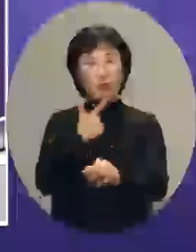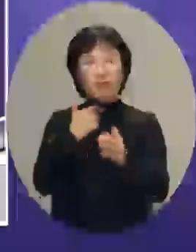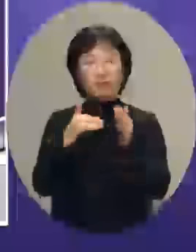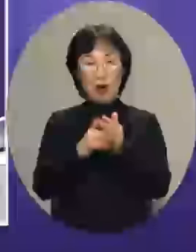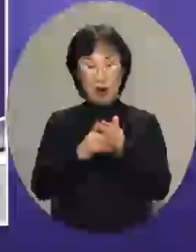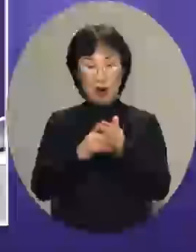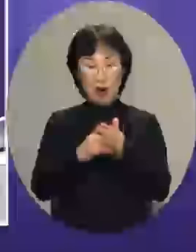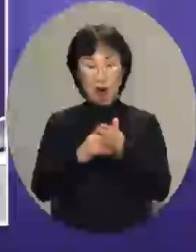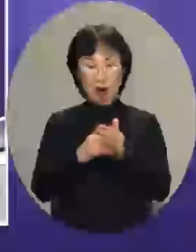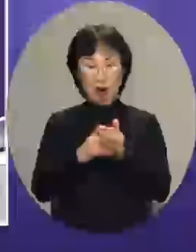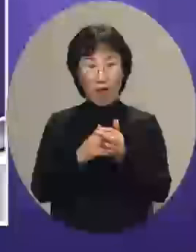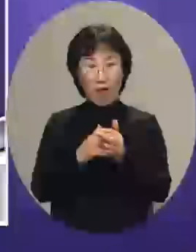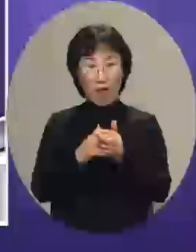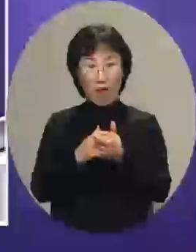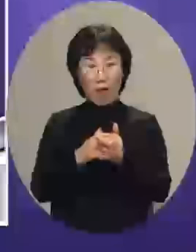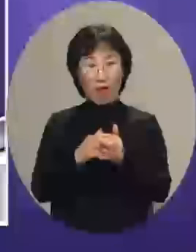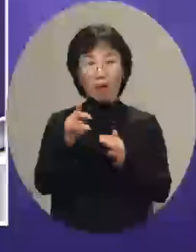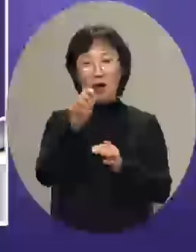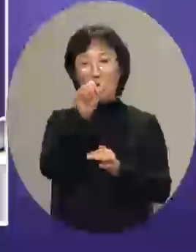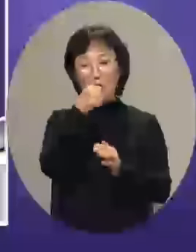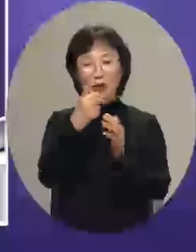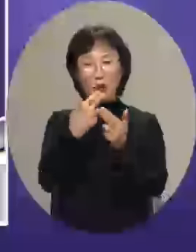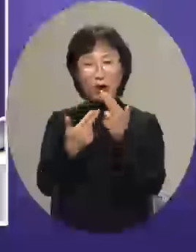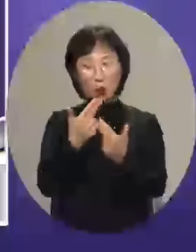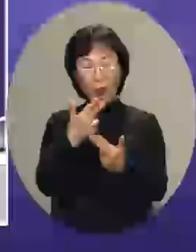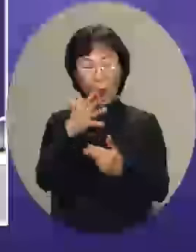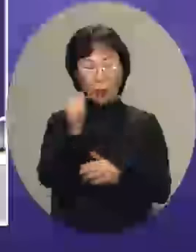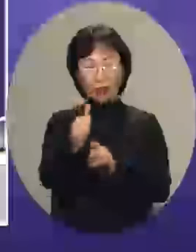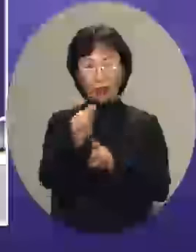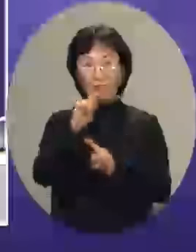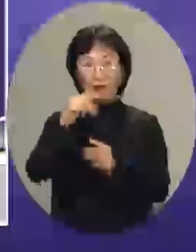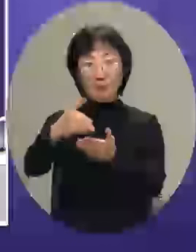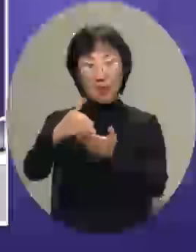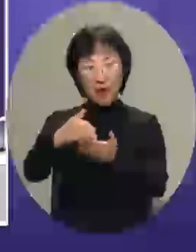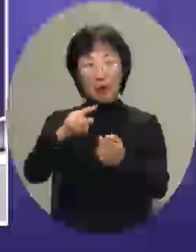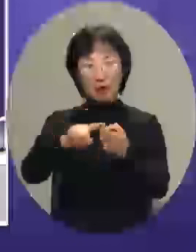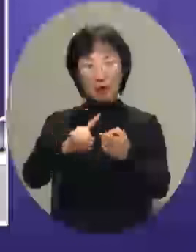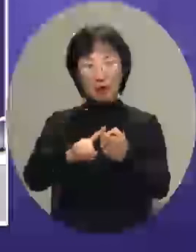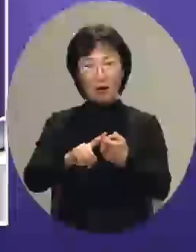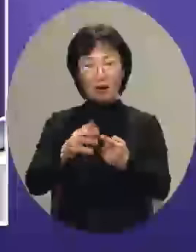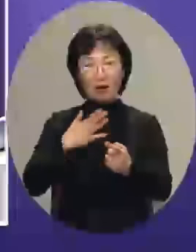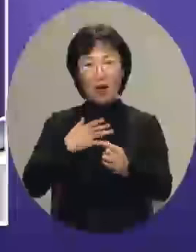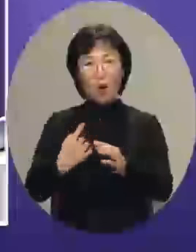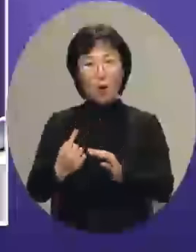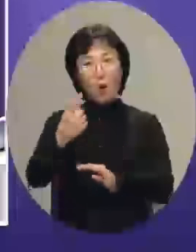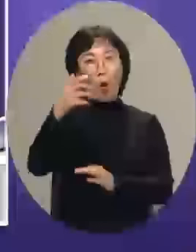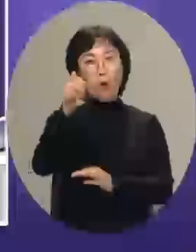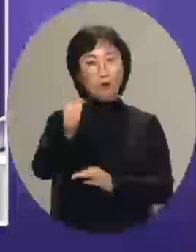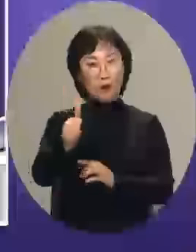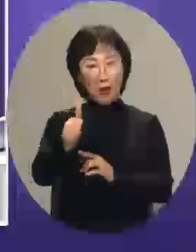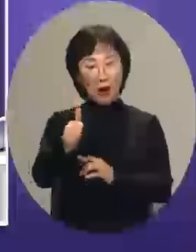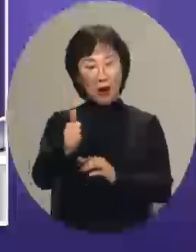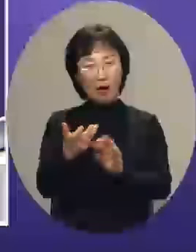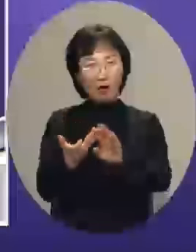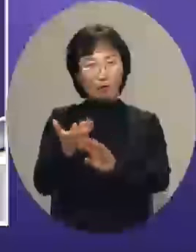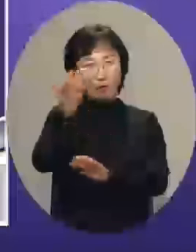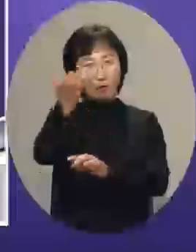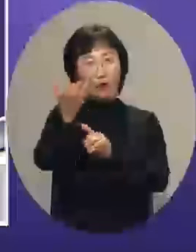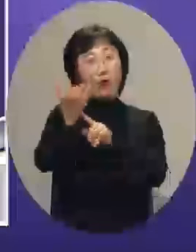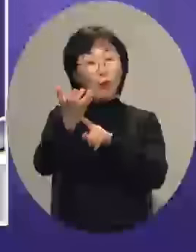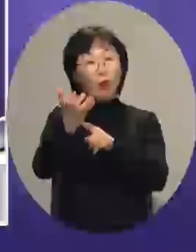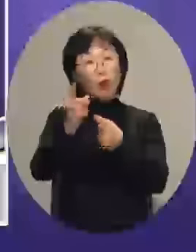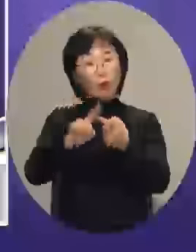그 변호사협회 회장님이 말씀하신 내용이 아마 저를 고검장으로 승진시킨 걸 가지고 그렇게